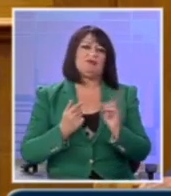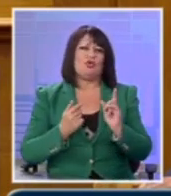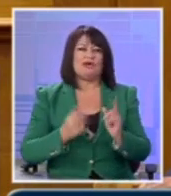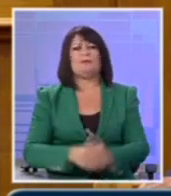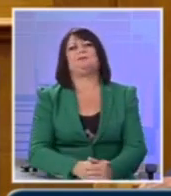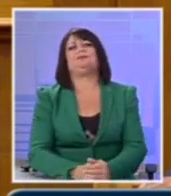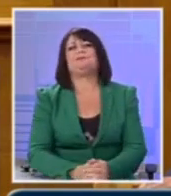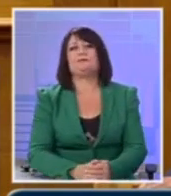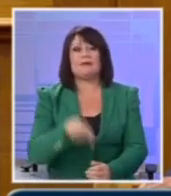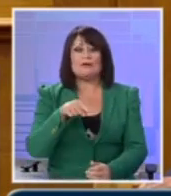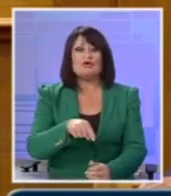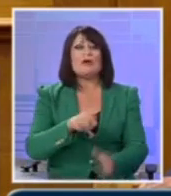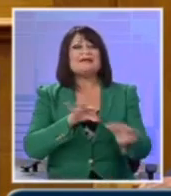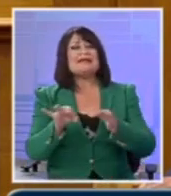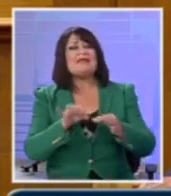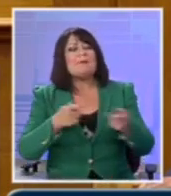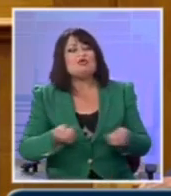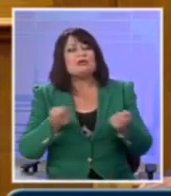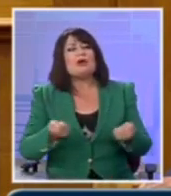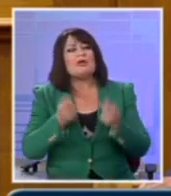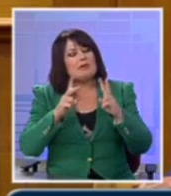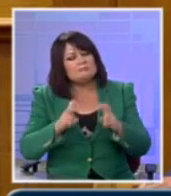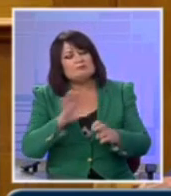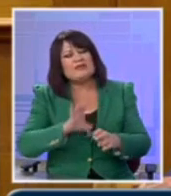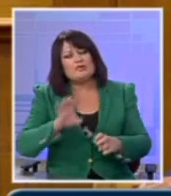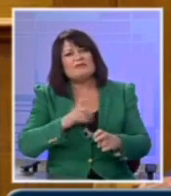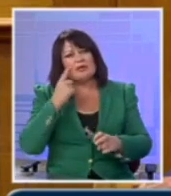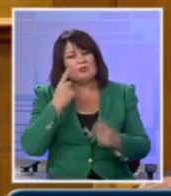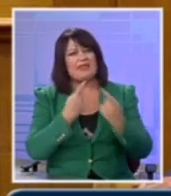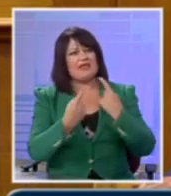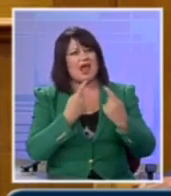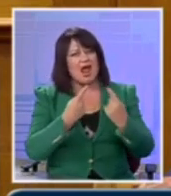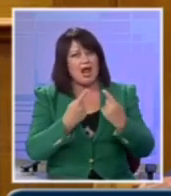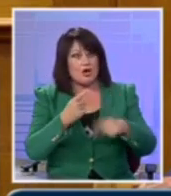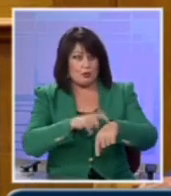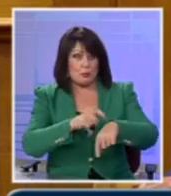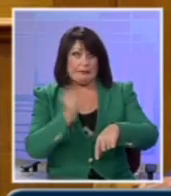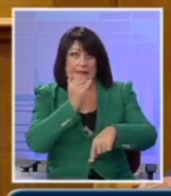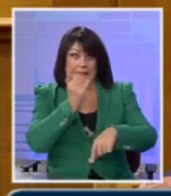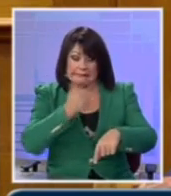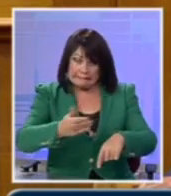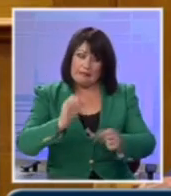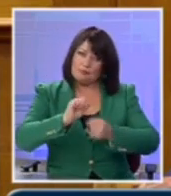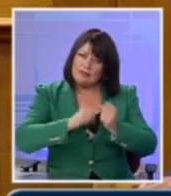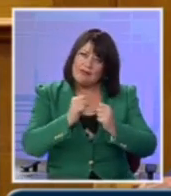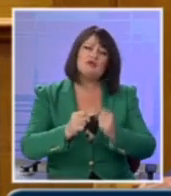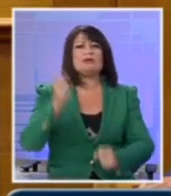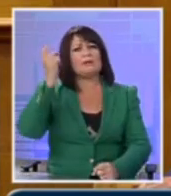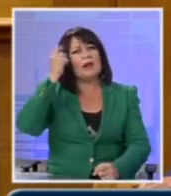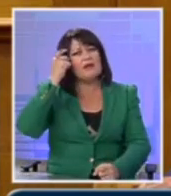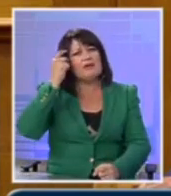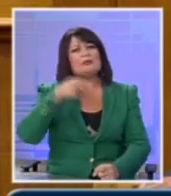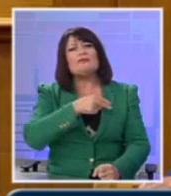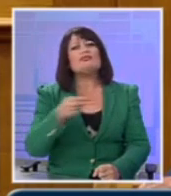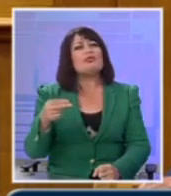φάση επεξεργασίας σχεδίων υλοποίησης. Θα επιδιώξουμε διάλογο μέσα στον πιεστικό χρονικό πλαίσιο, κατανοώντας σαφώς ότι το θέμα